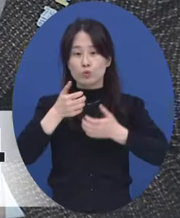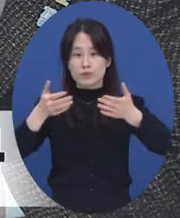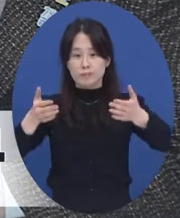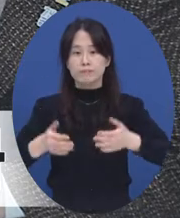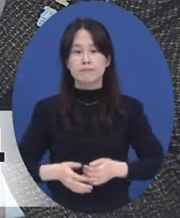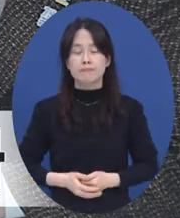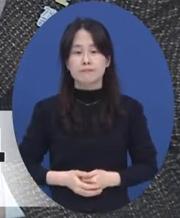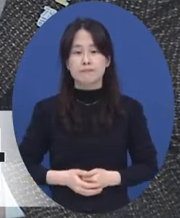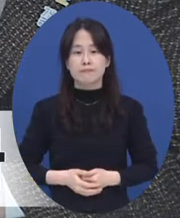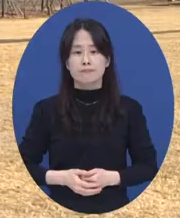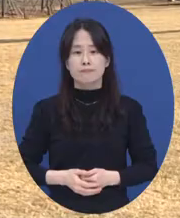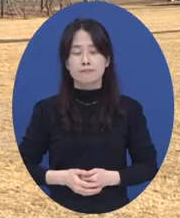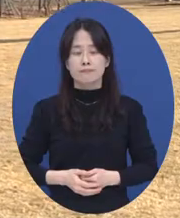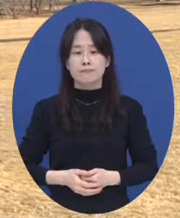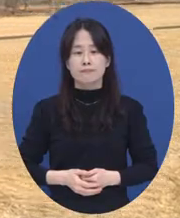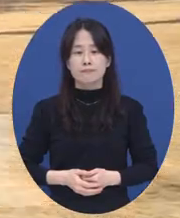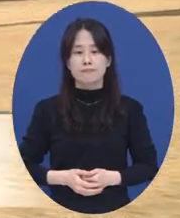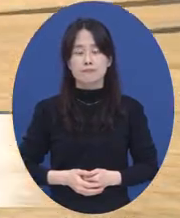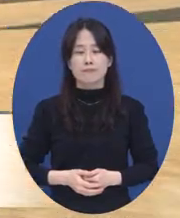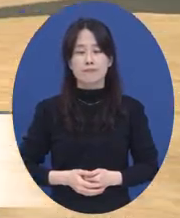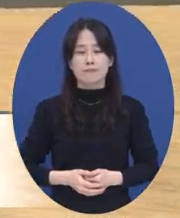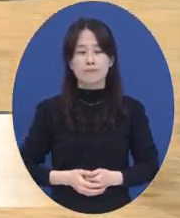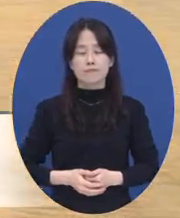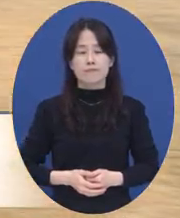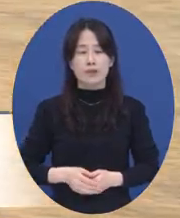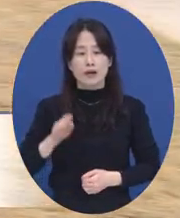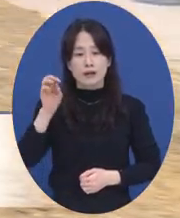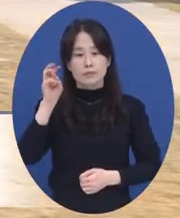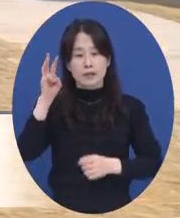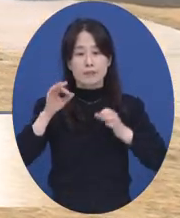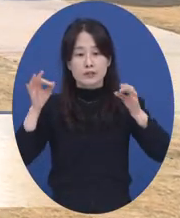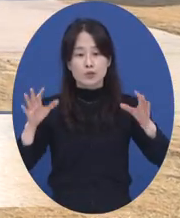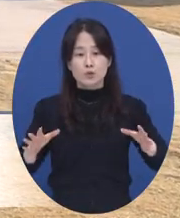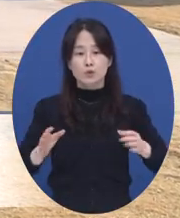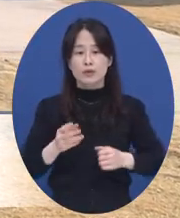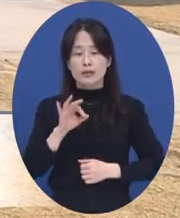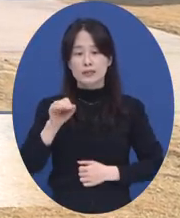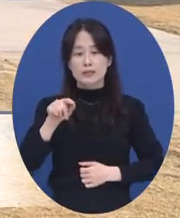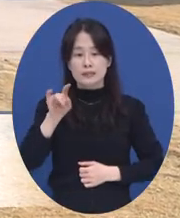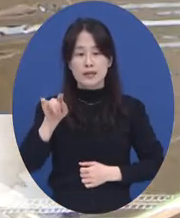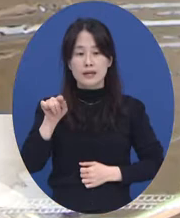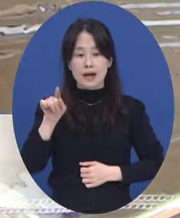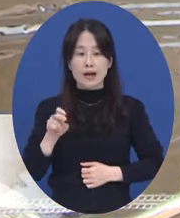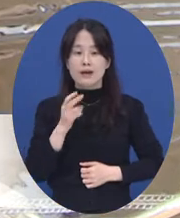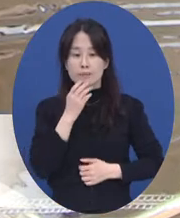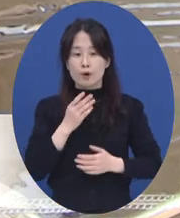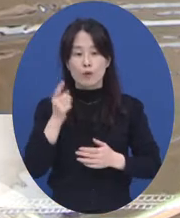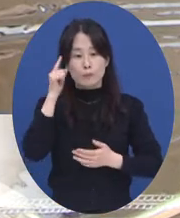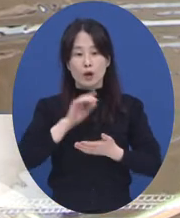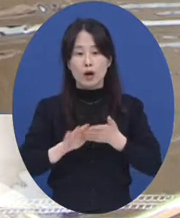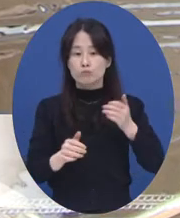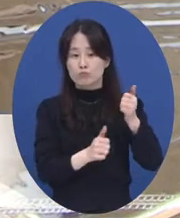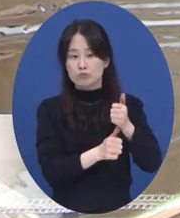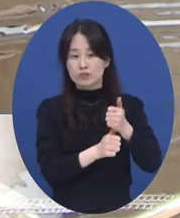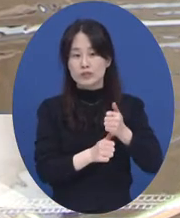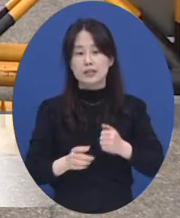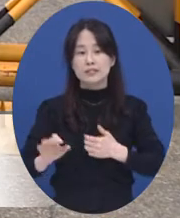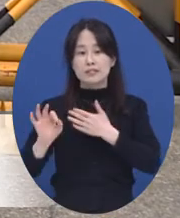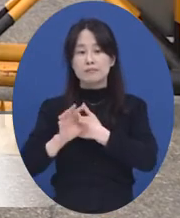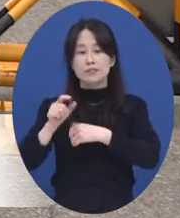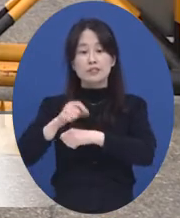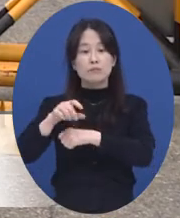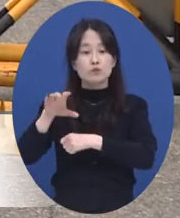보도입니다 지난 4 13일간 경기도 이제 강평 와 부지사는 임진각 평화누리 임시 집무실로